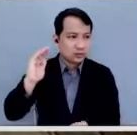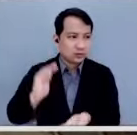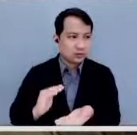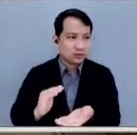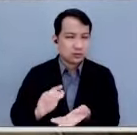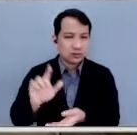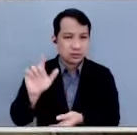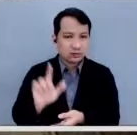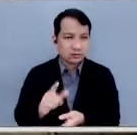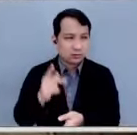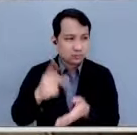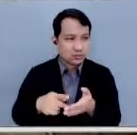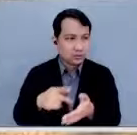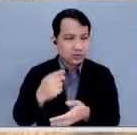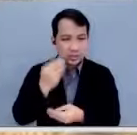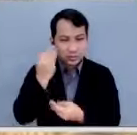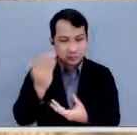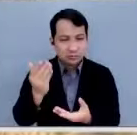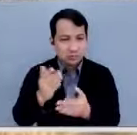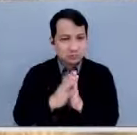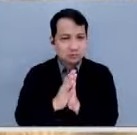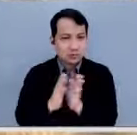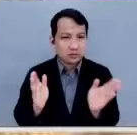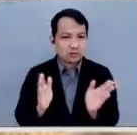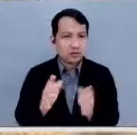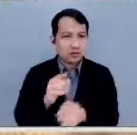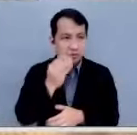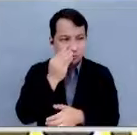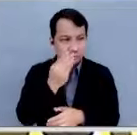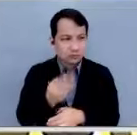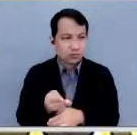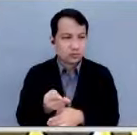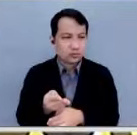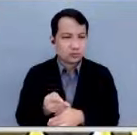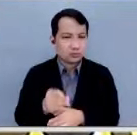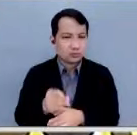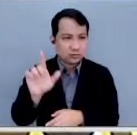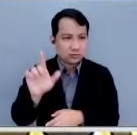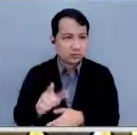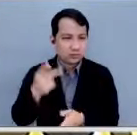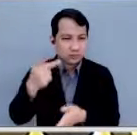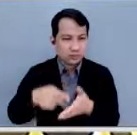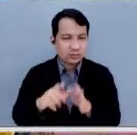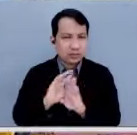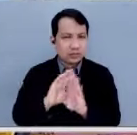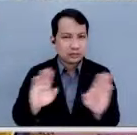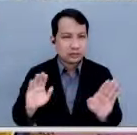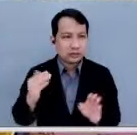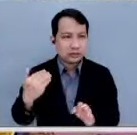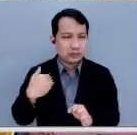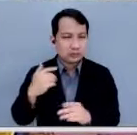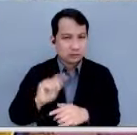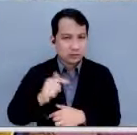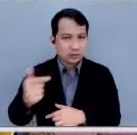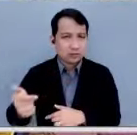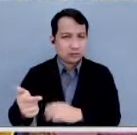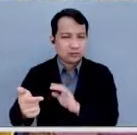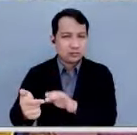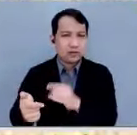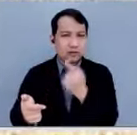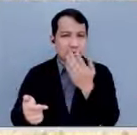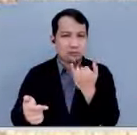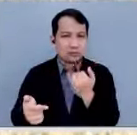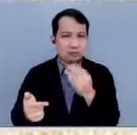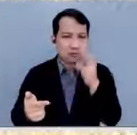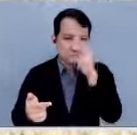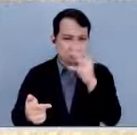May ilan namang nagtitinda ng bigas na nagsasabing kaunti pa lang ang binaba ng presyo, kaya hindi pa nila ito maipasa sa mga mamimili. Pangamba nila